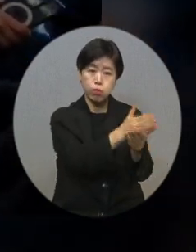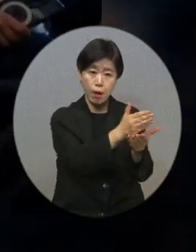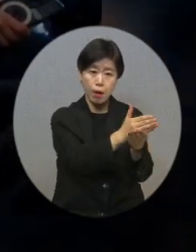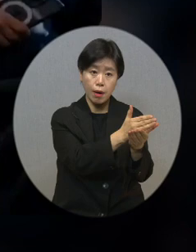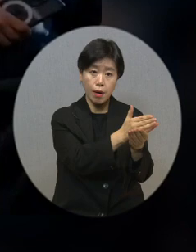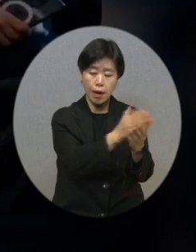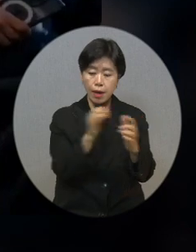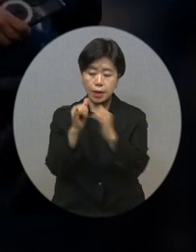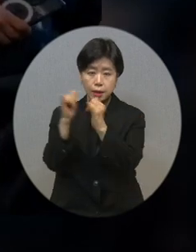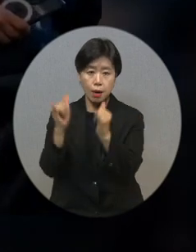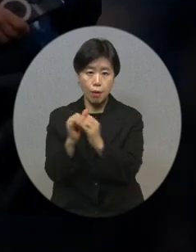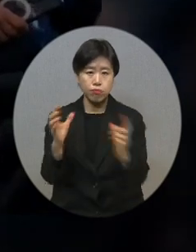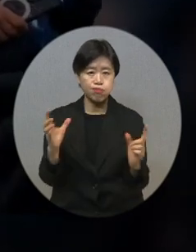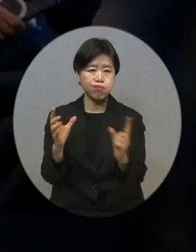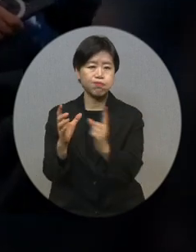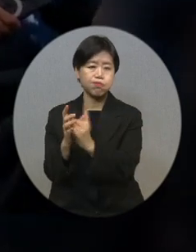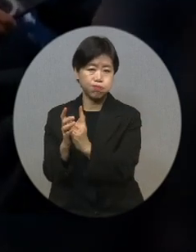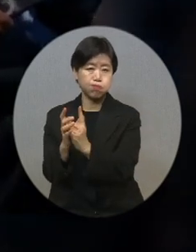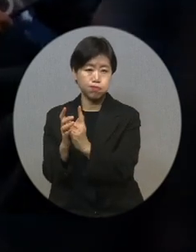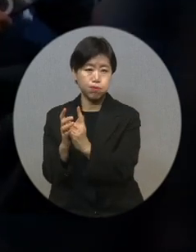많이